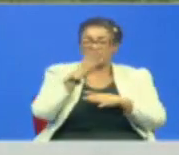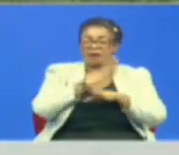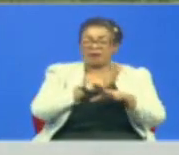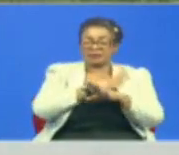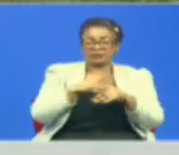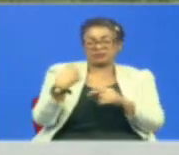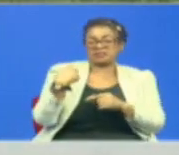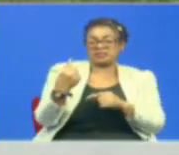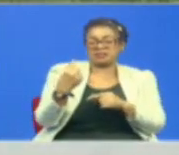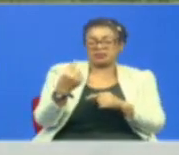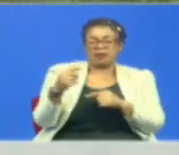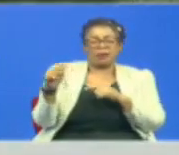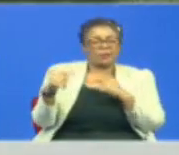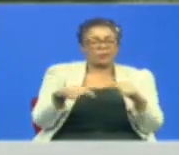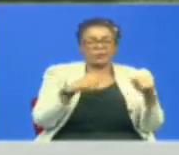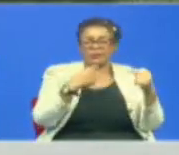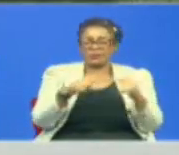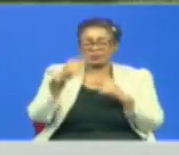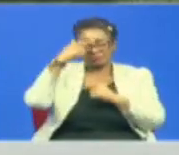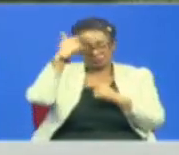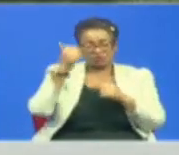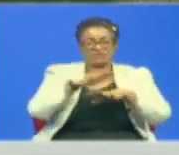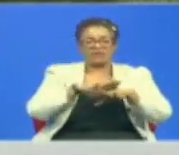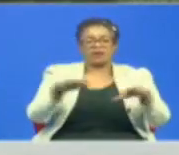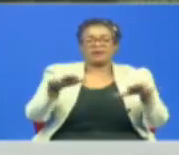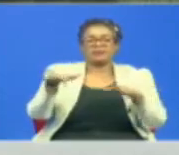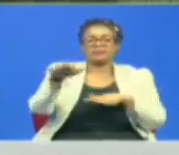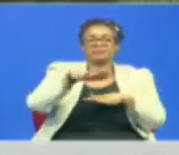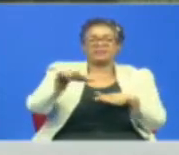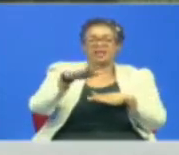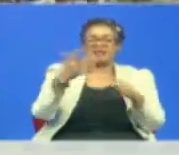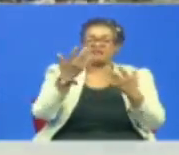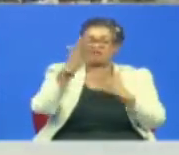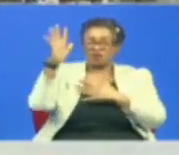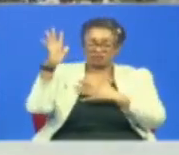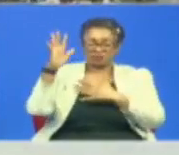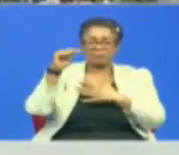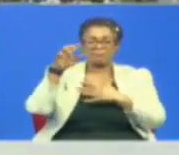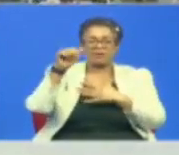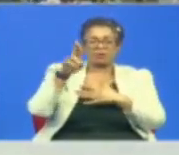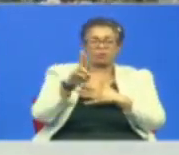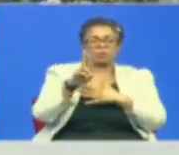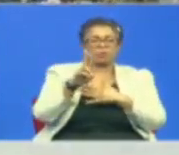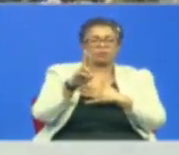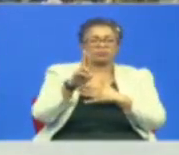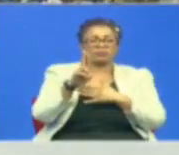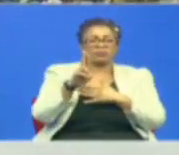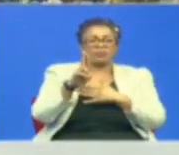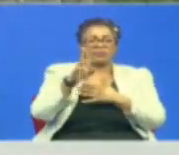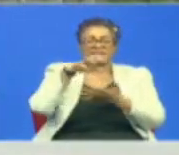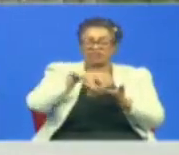Mzozo huo unahusiana na umiliki wa ardhi kwenye maeneo ya msitu wa Mau huko Mariashoni, hali